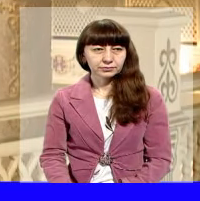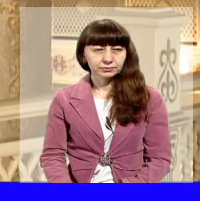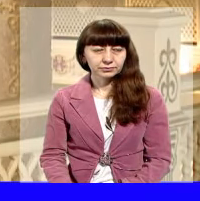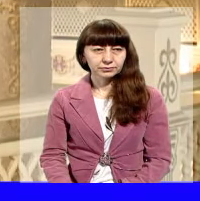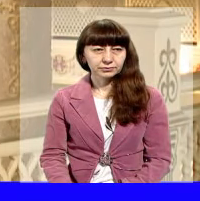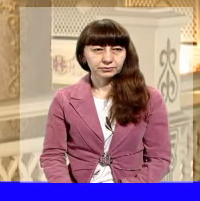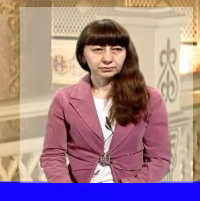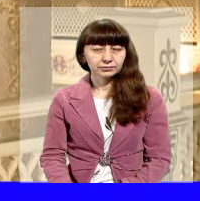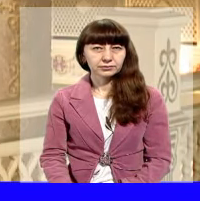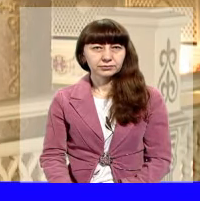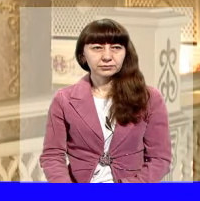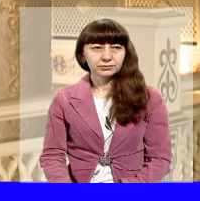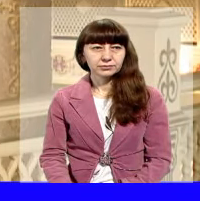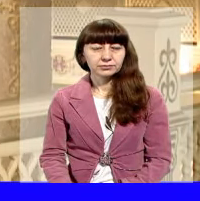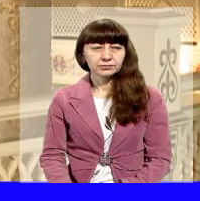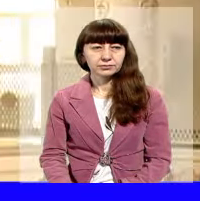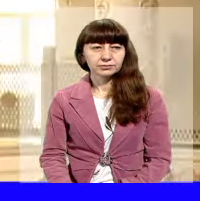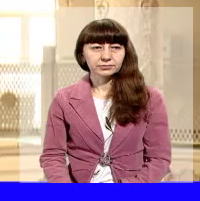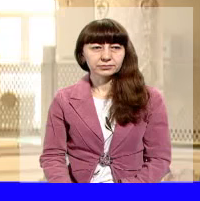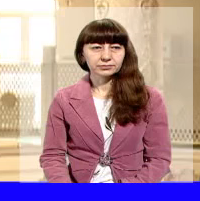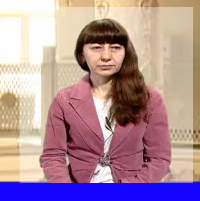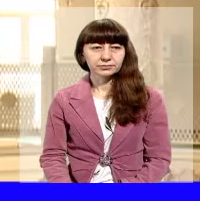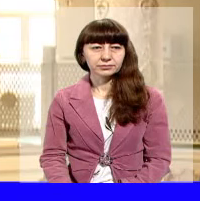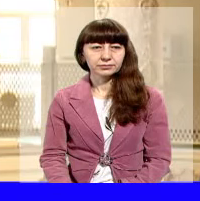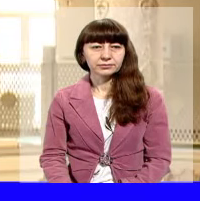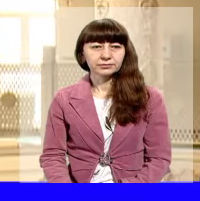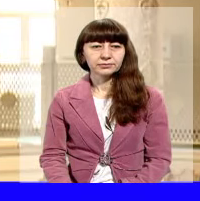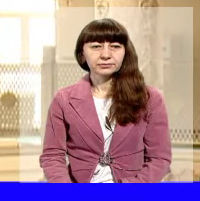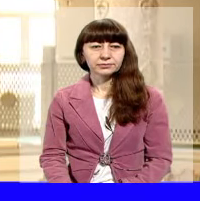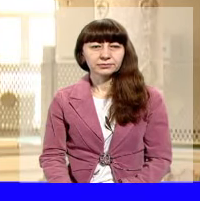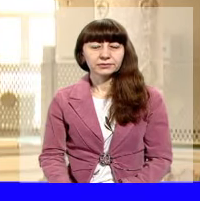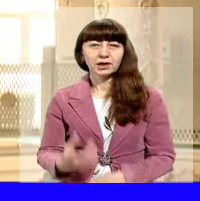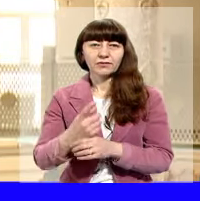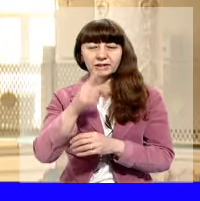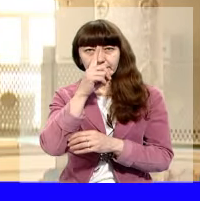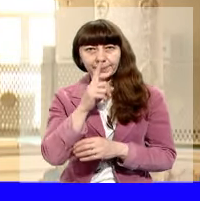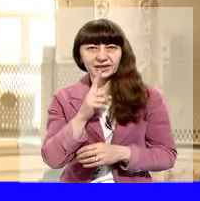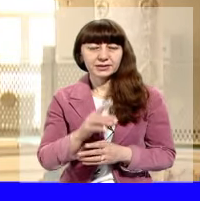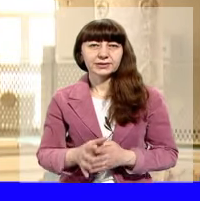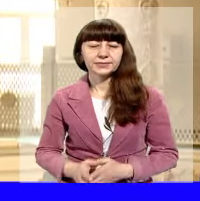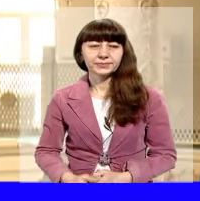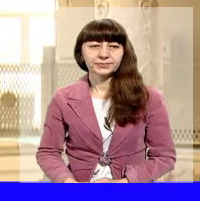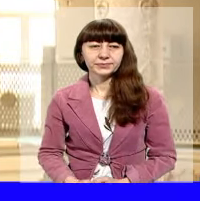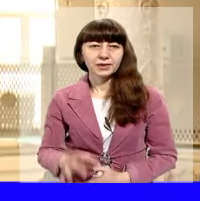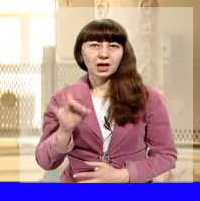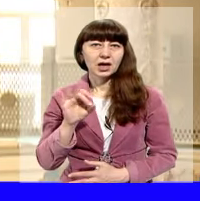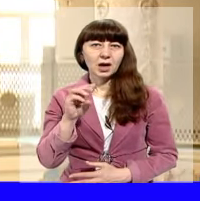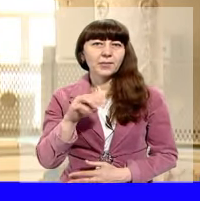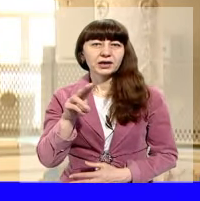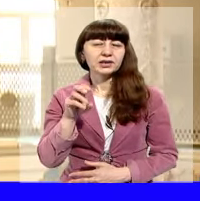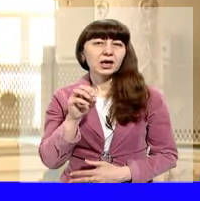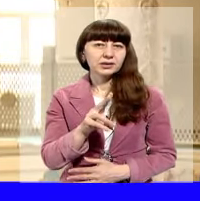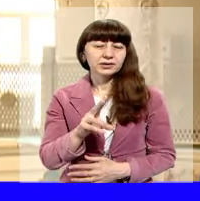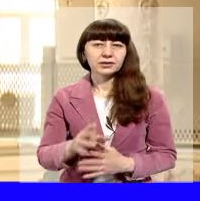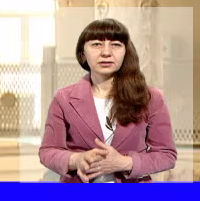болады. Биыл 30 күн, толық 30 күн болып саналады. Рамазан айында тағы бір артықшылығы бұл айда